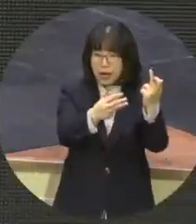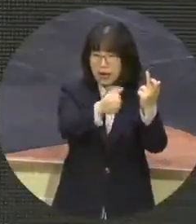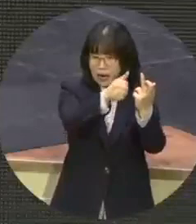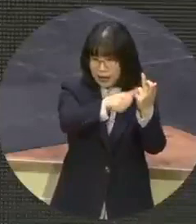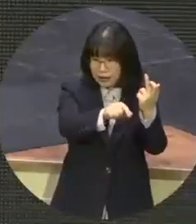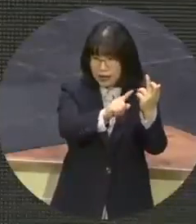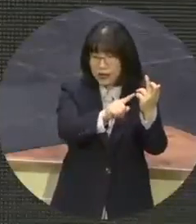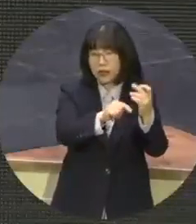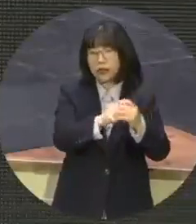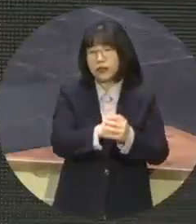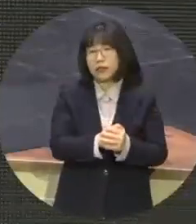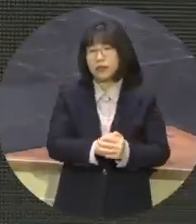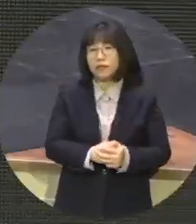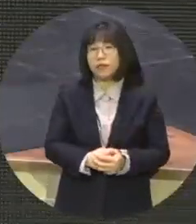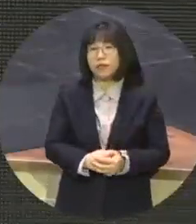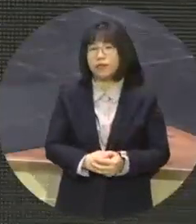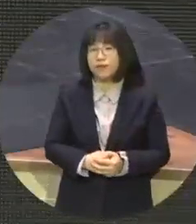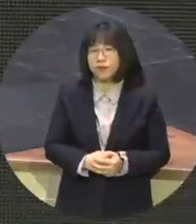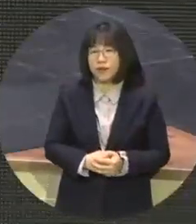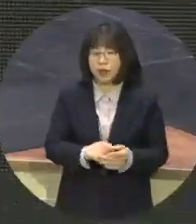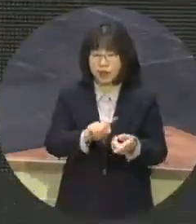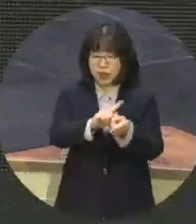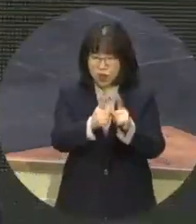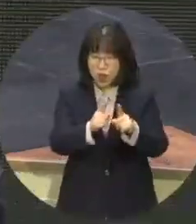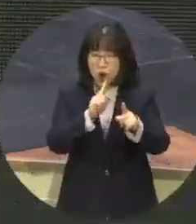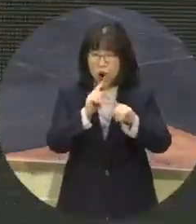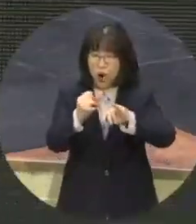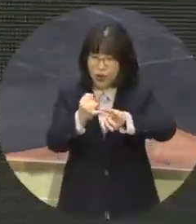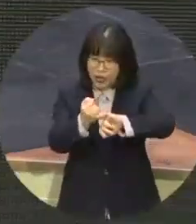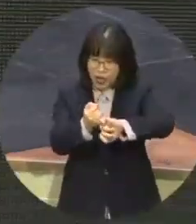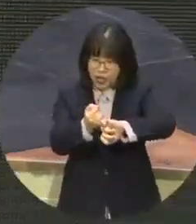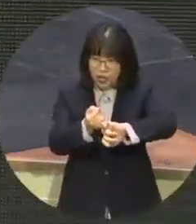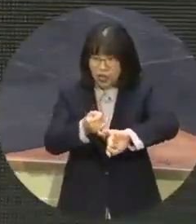언약의 백성과 언약 밖의 백성 싸우는데